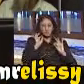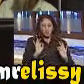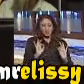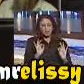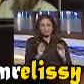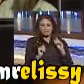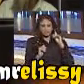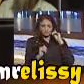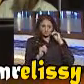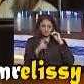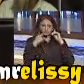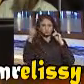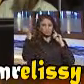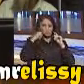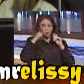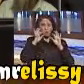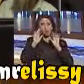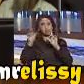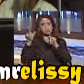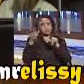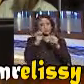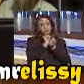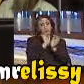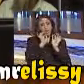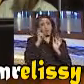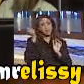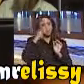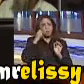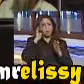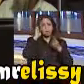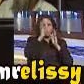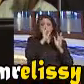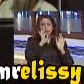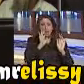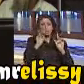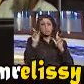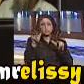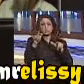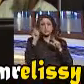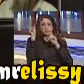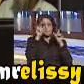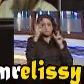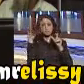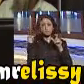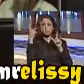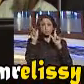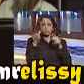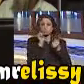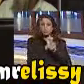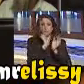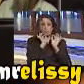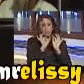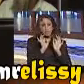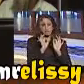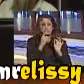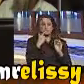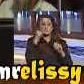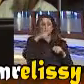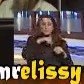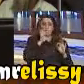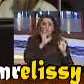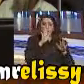بنقول حل البلطجة أمنيا، لكن بقية الحلول لابد أن تتدخل مؤسسة الرئاسة لتفعيل العدالة